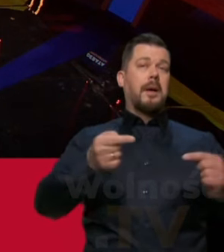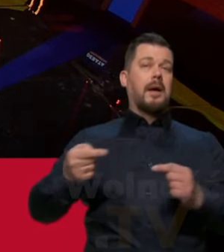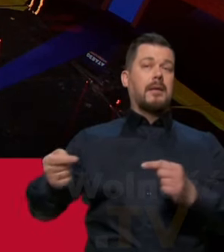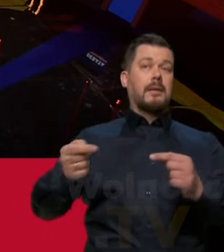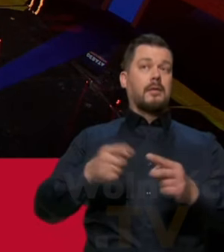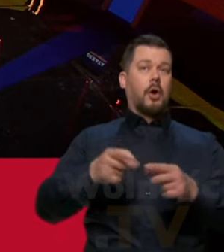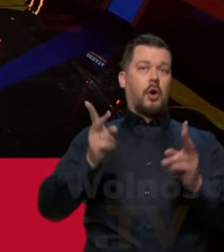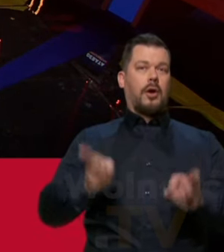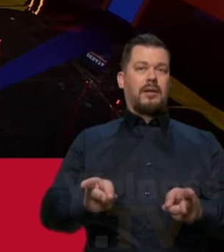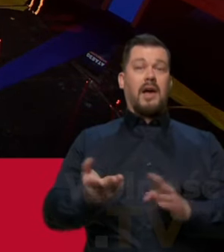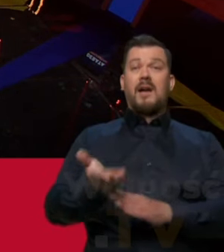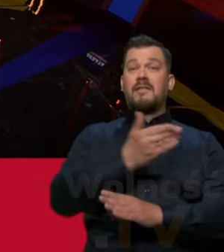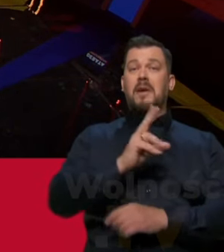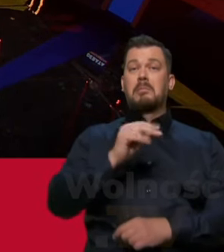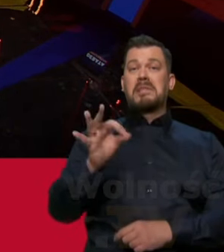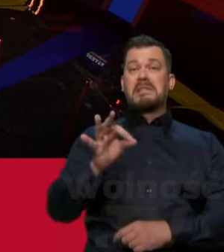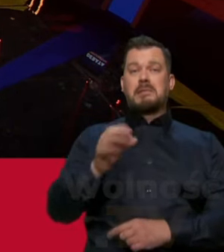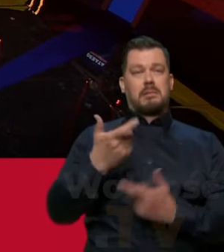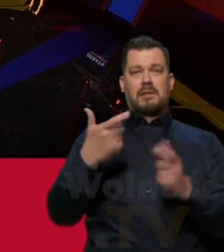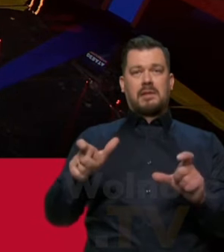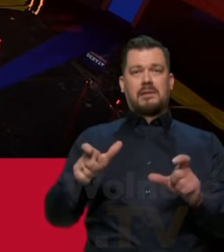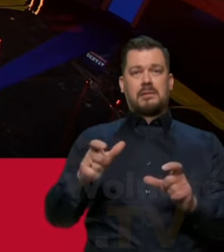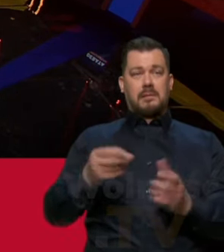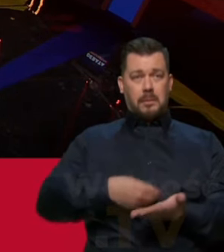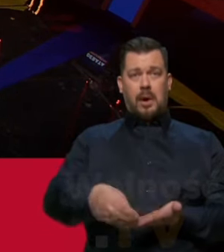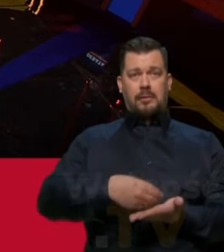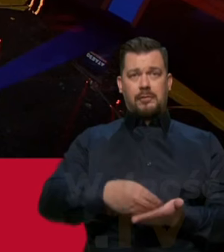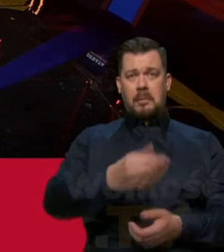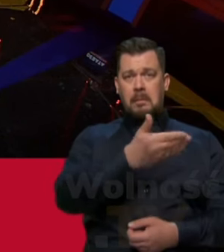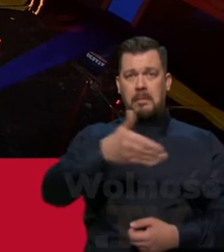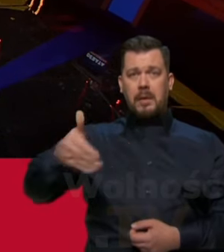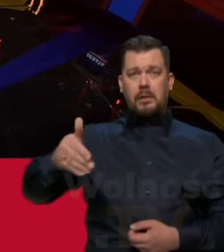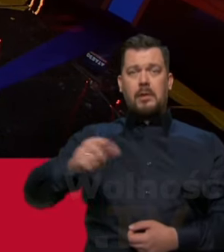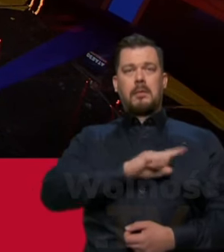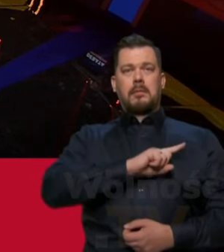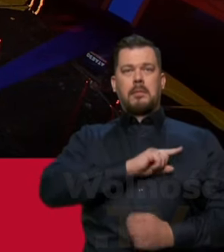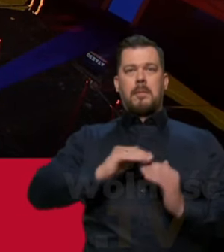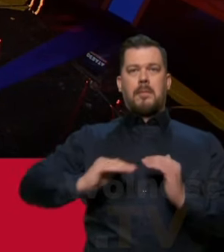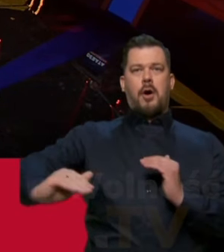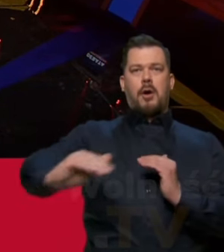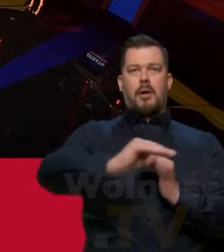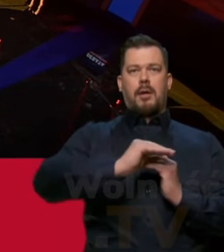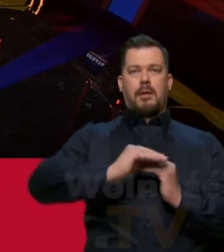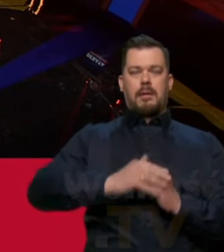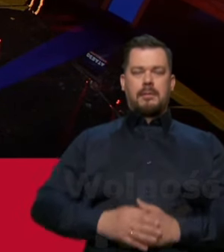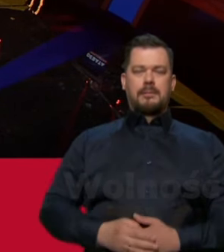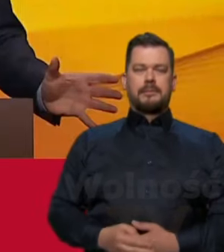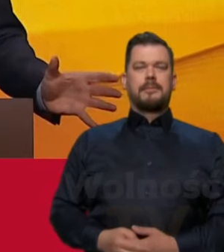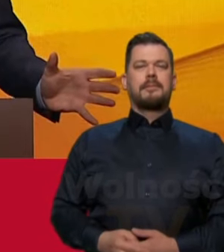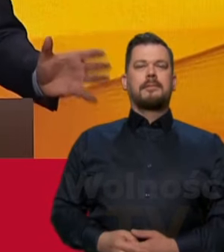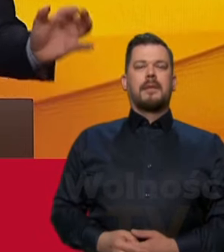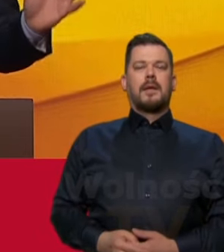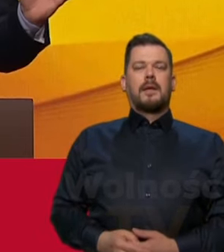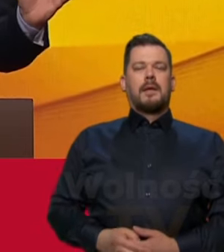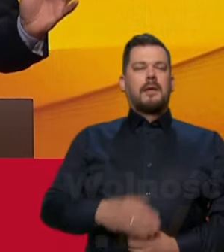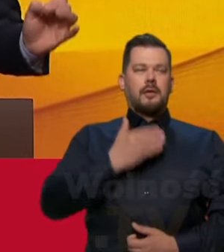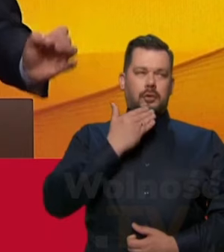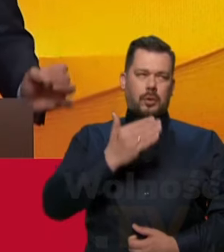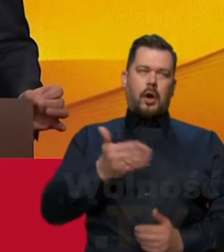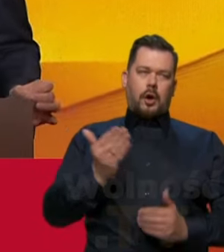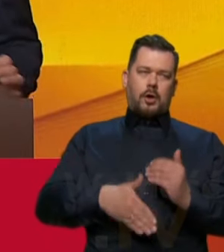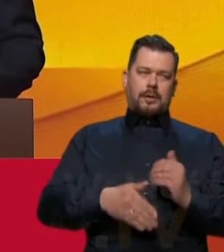być konkretna, nie tak jak zapisu kilkaset milionów panom, co pilnowali pola i opowieści o największym lądowisku na świecie. Bardzo